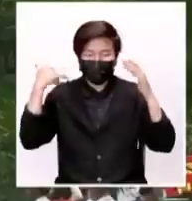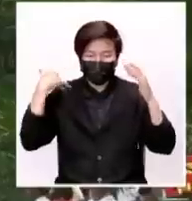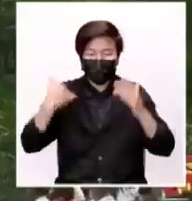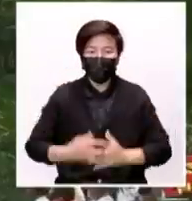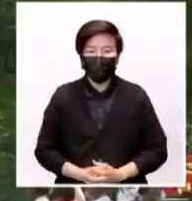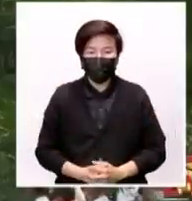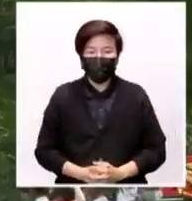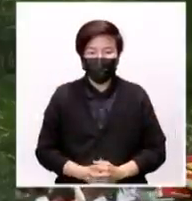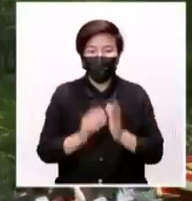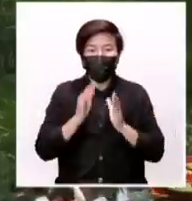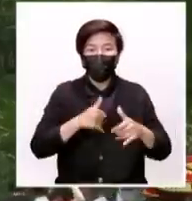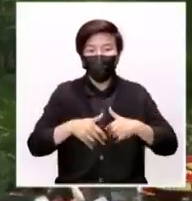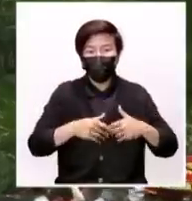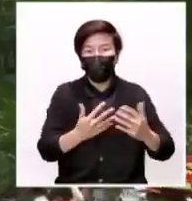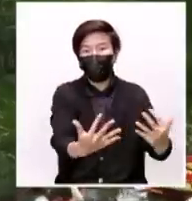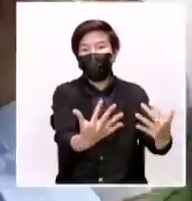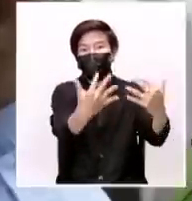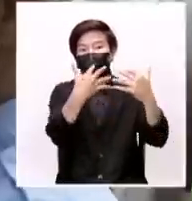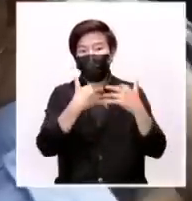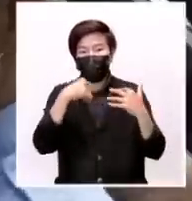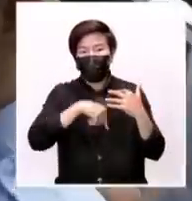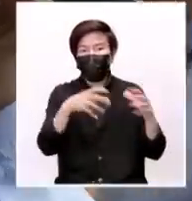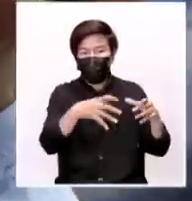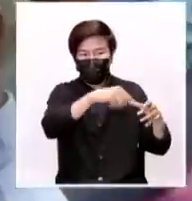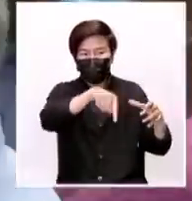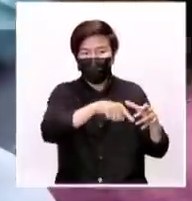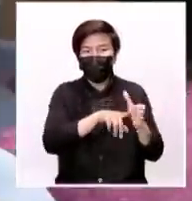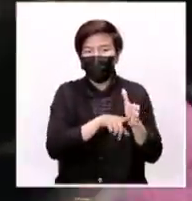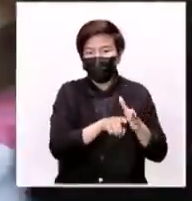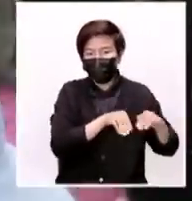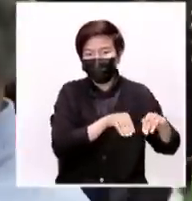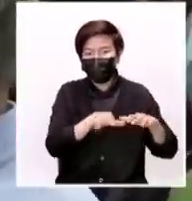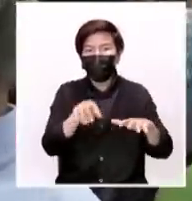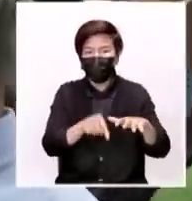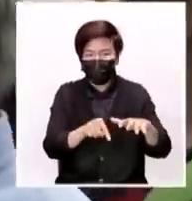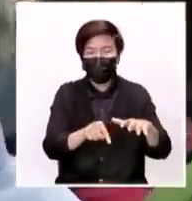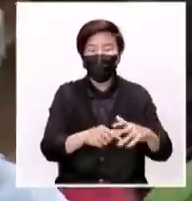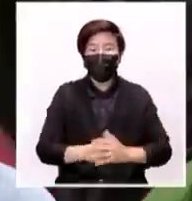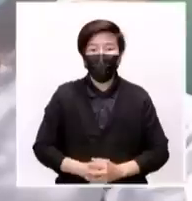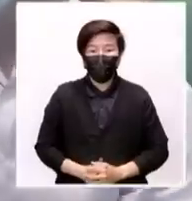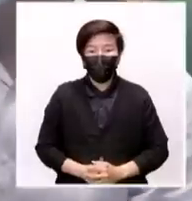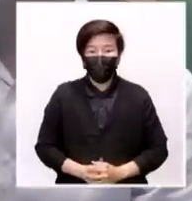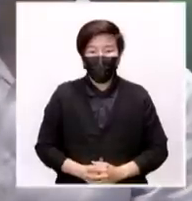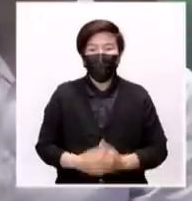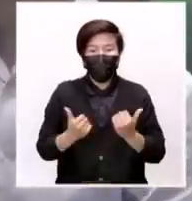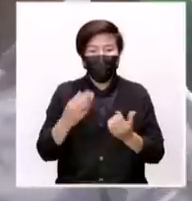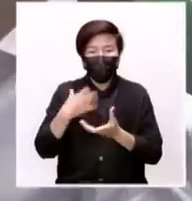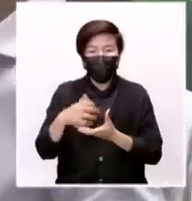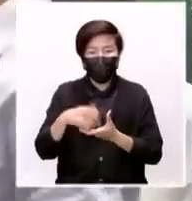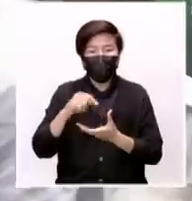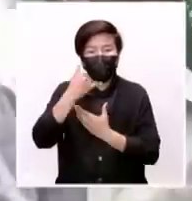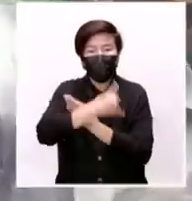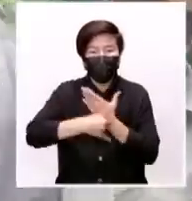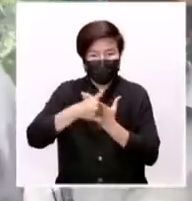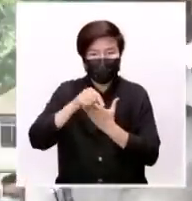ะว่าผู้อพยพเข้าเมืองก็คือหนึ่งในกลุ่มที่มีการแพร่เชื้อสูงที่สุดกลุ่มนึงเลยนะคะอันนี้พูดถึงสถานการณ์ที่เพื่อนบ้านที่จะ